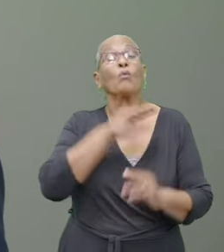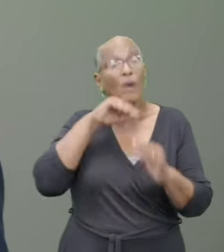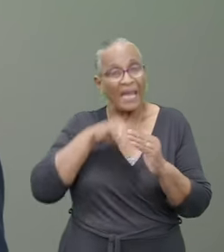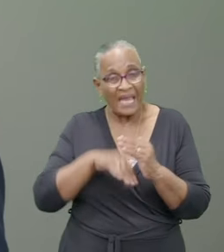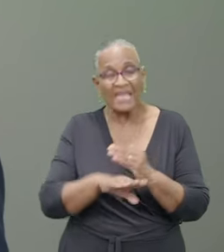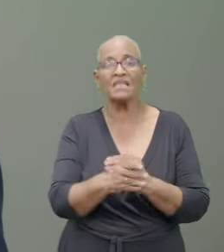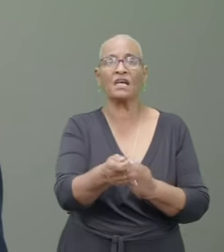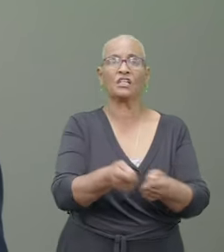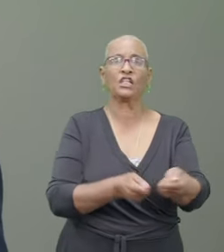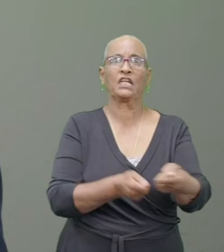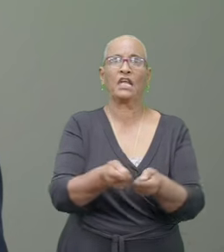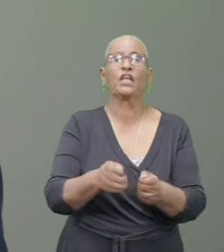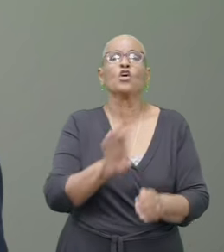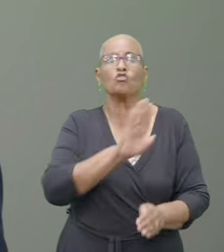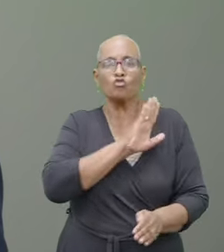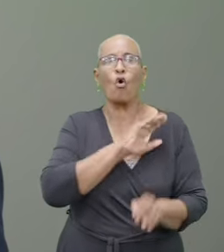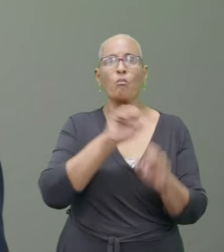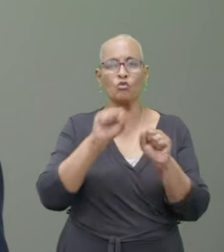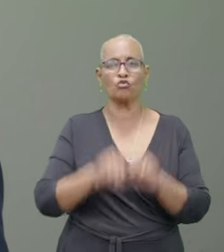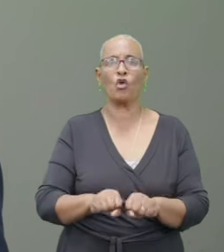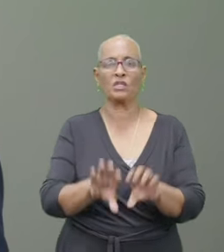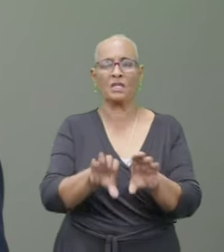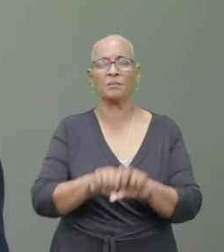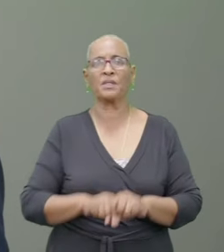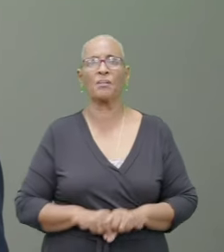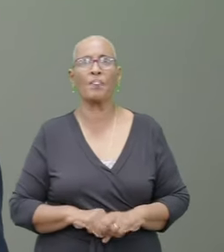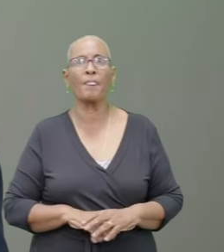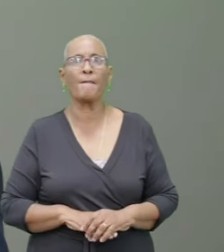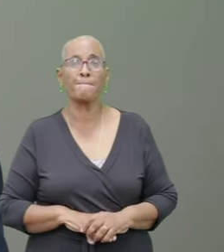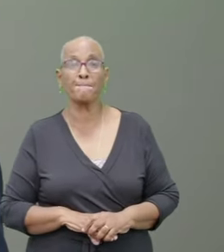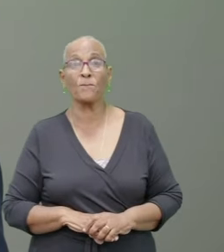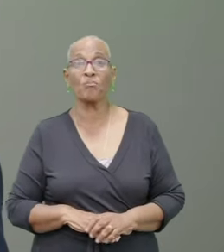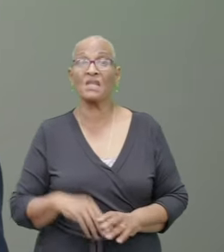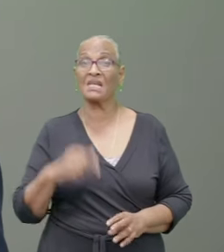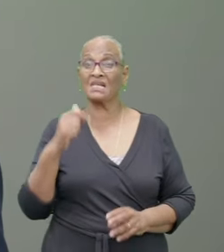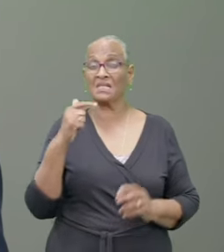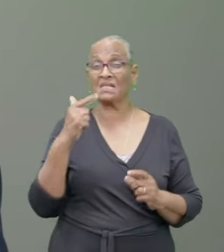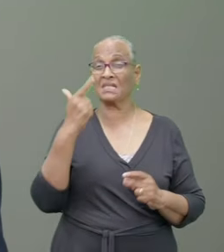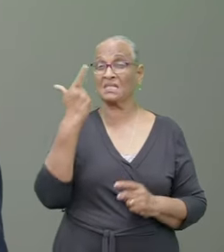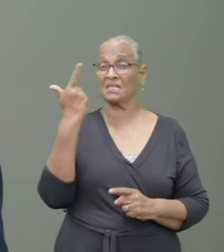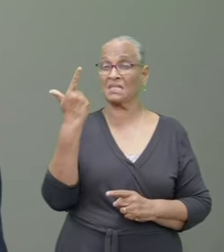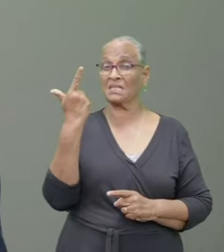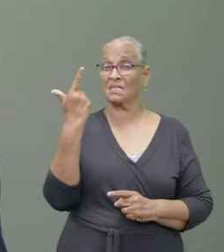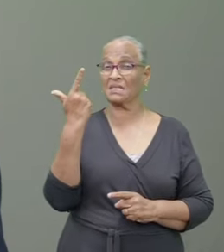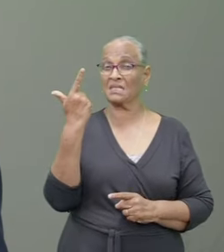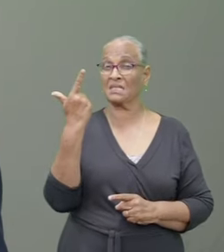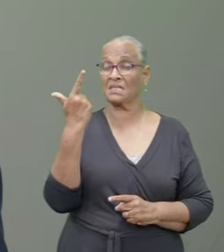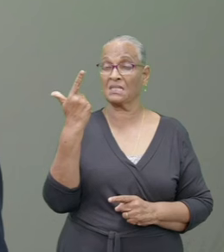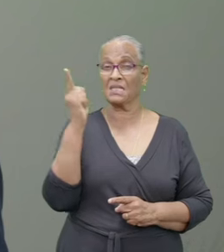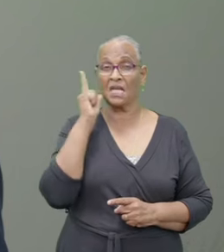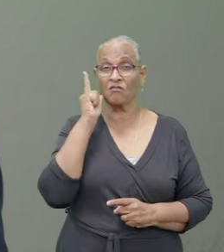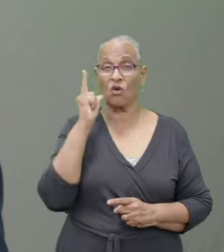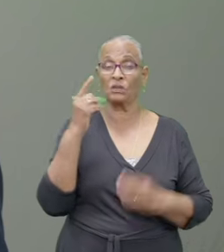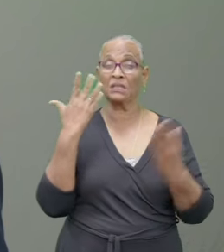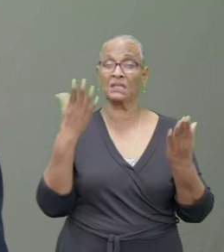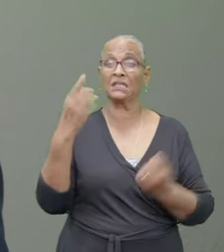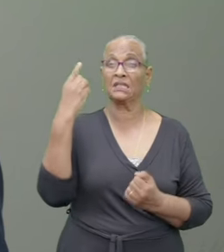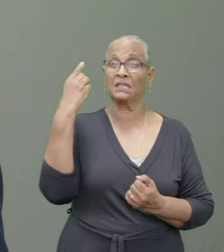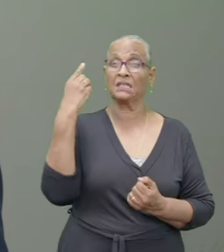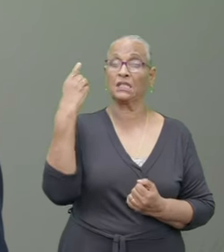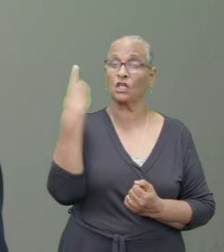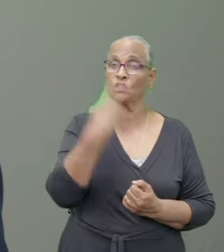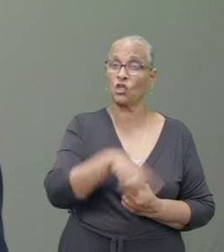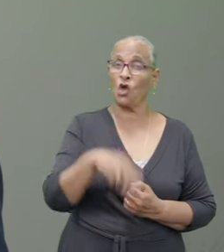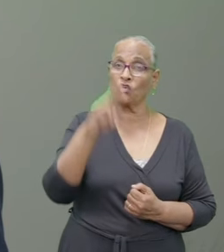worden er besluiten genomen. Met betrekking tot de 710.000 waar u naar refereert, moet ik zeggen, dat is één